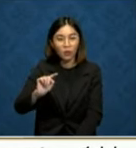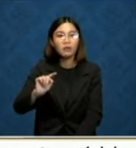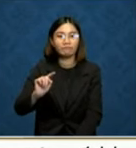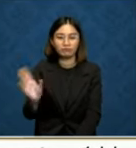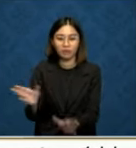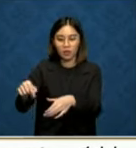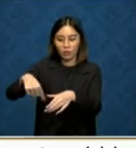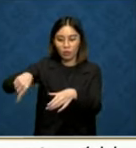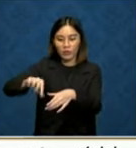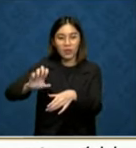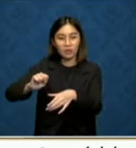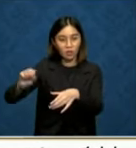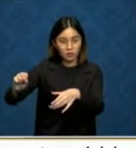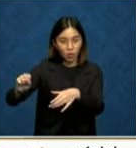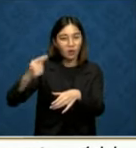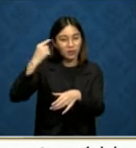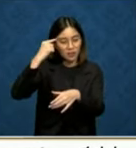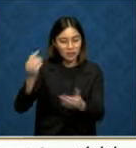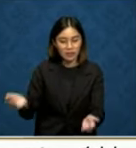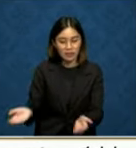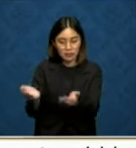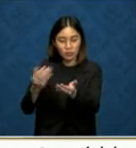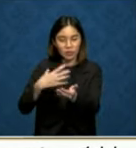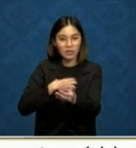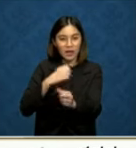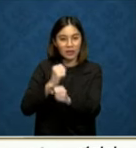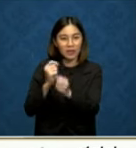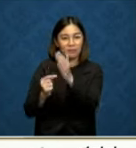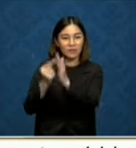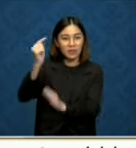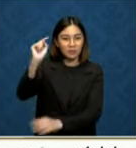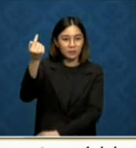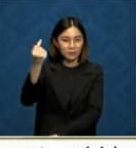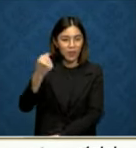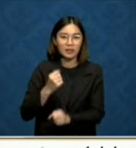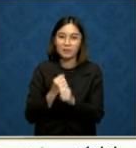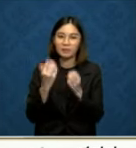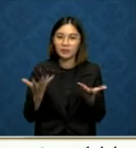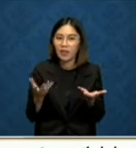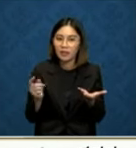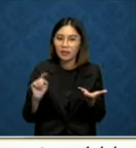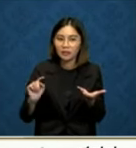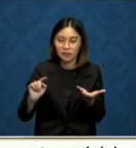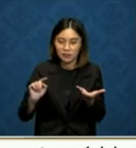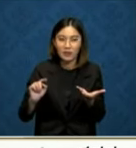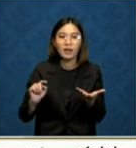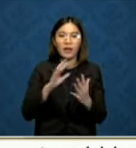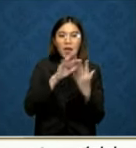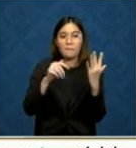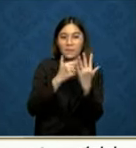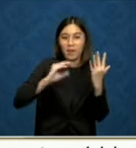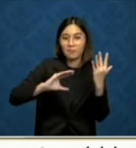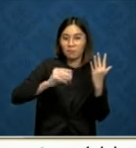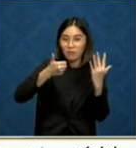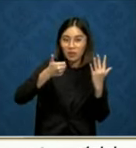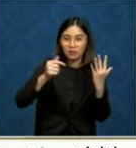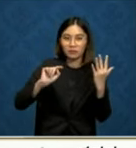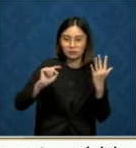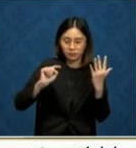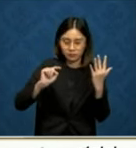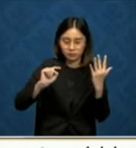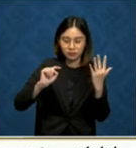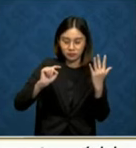จำนวนไม่น้อย ที่สัสนุนให้ไปเริ่มตนให่นะคะเพราฉั้จะทำอย่ไรที่ทำให้ผังเมืองอย่างน้อย